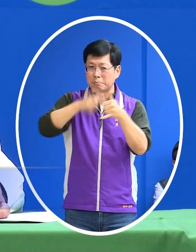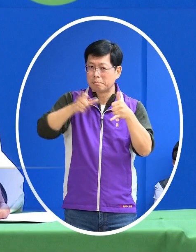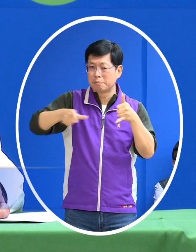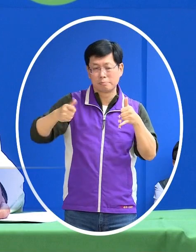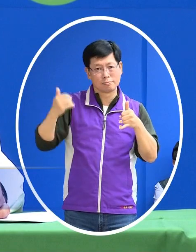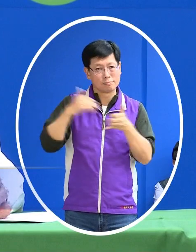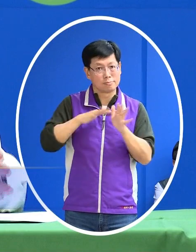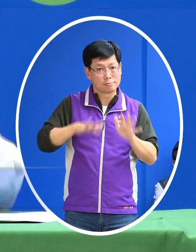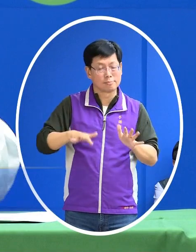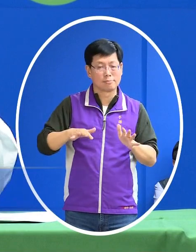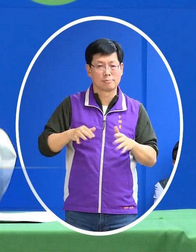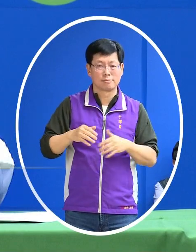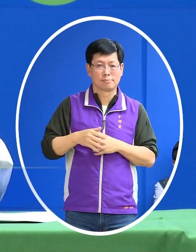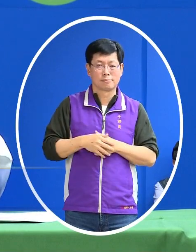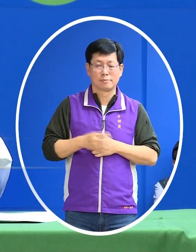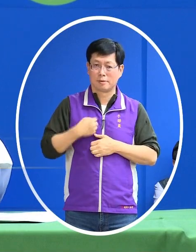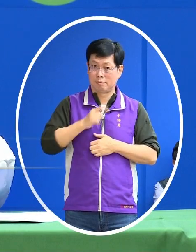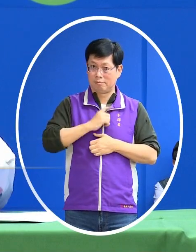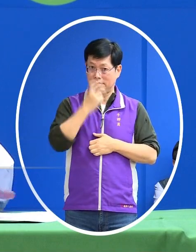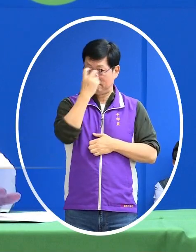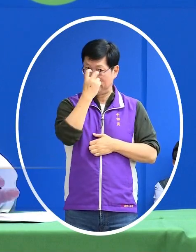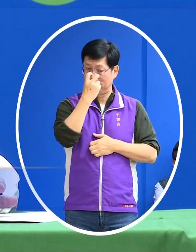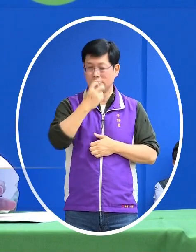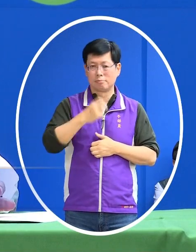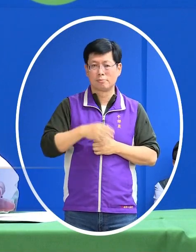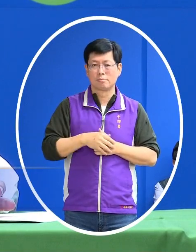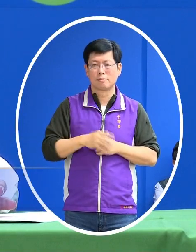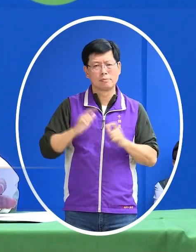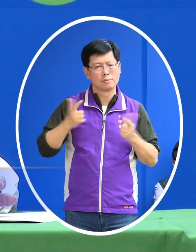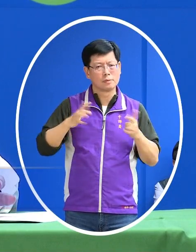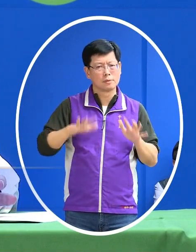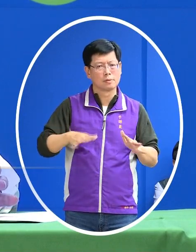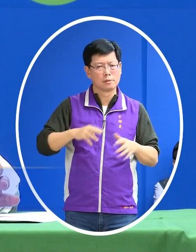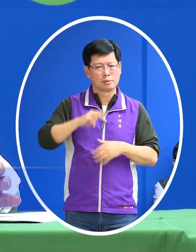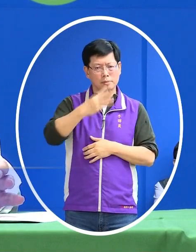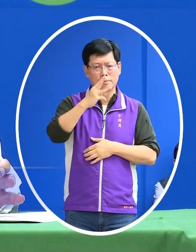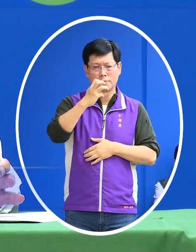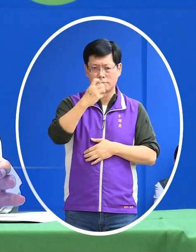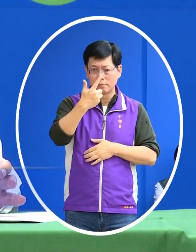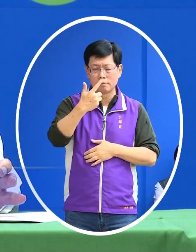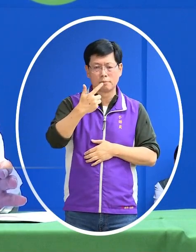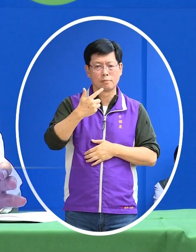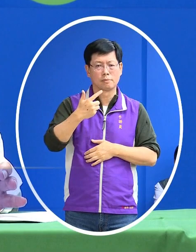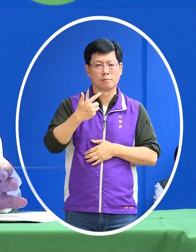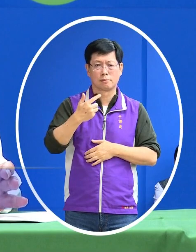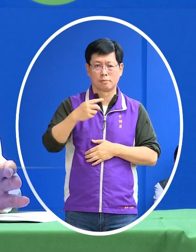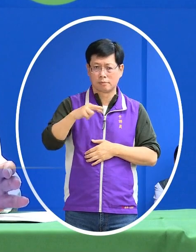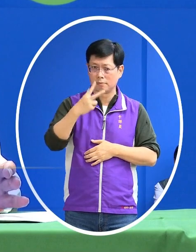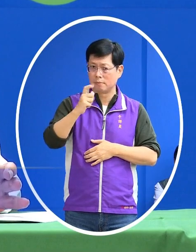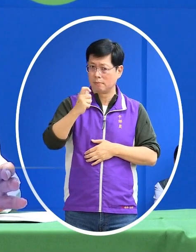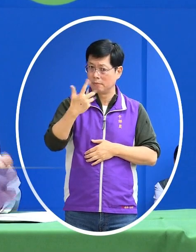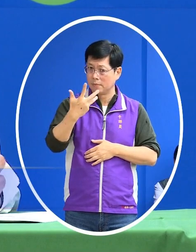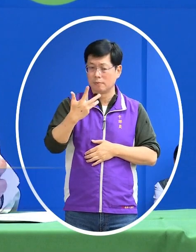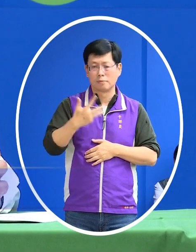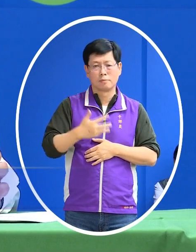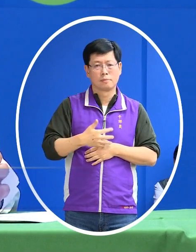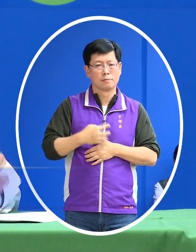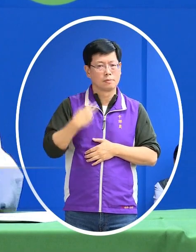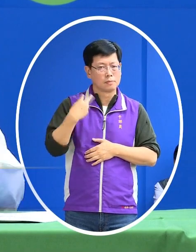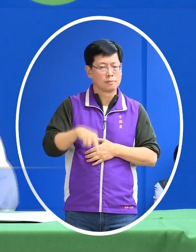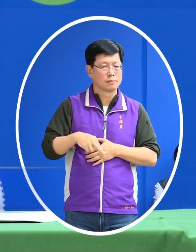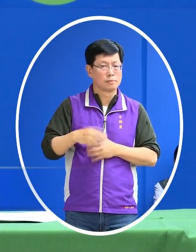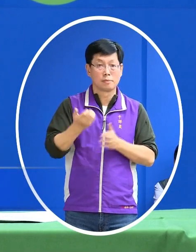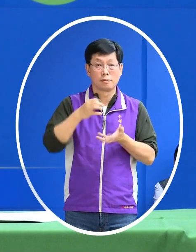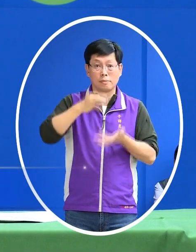到目前值得就是说我们在关切的里面，好，大概今天在336，好，然后那个268，好，然后那